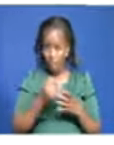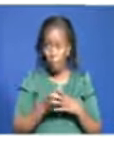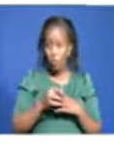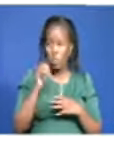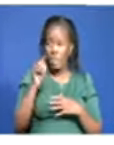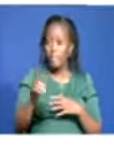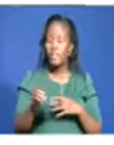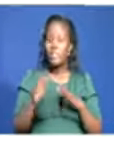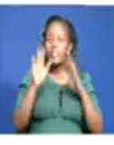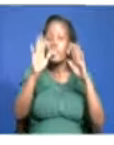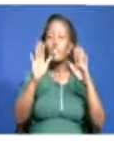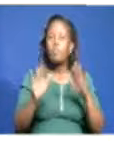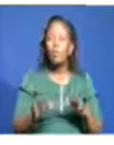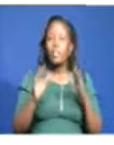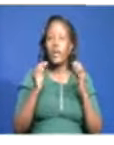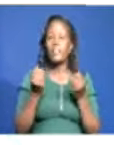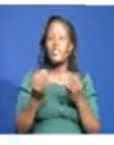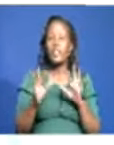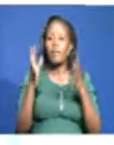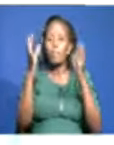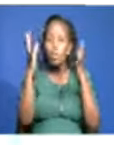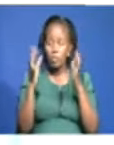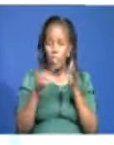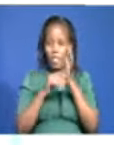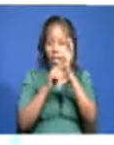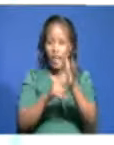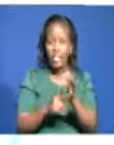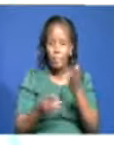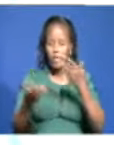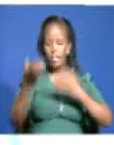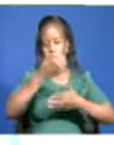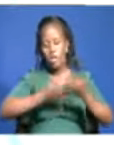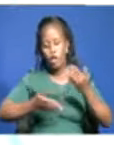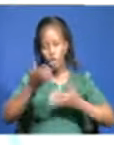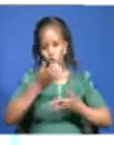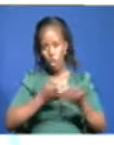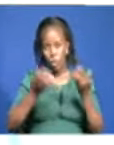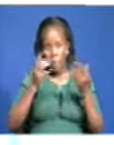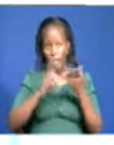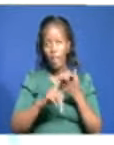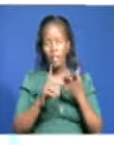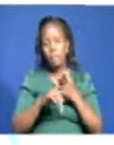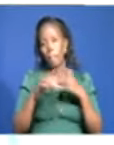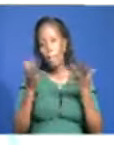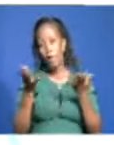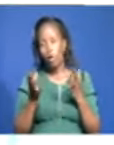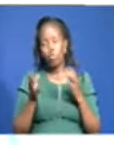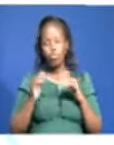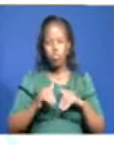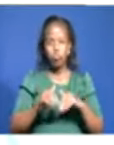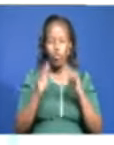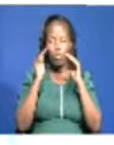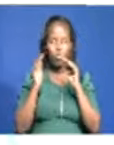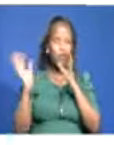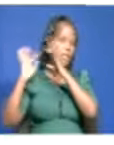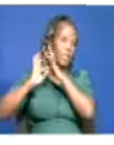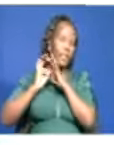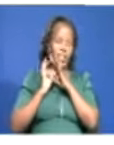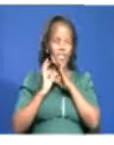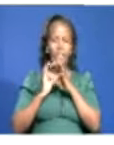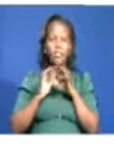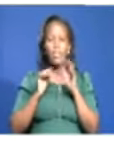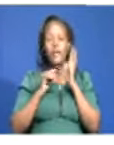hususan kwenye masuala ya kiuchumi ama masuala ya kuenzi tamaduni zetu, haswa haswa watu